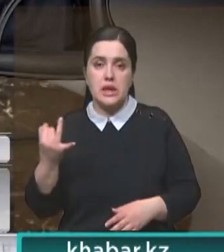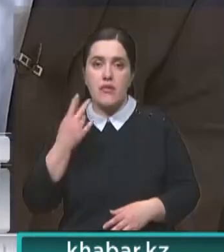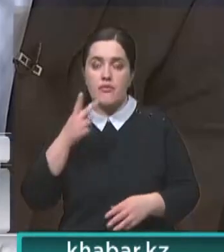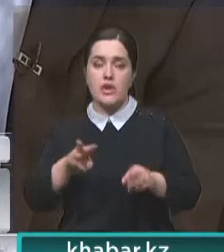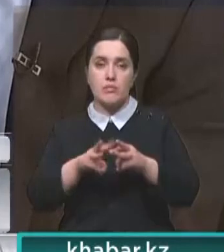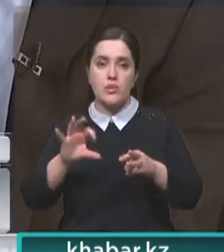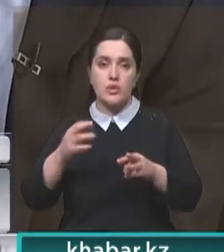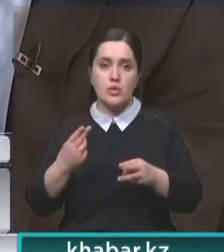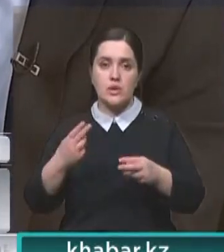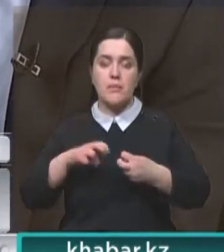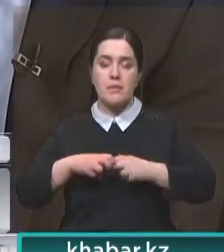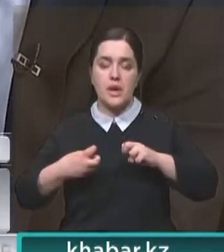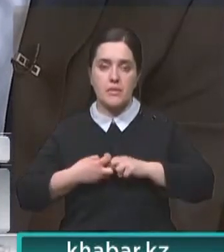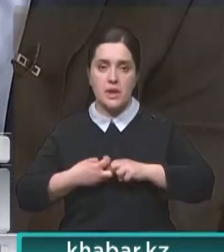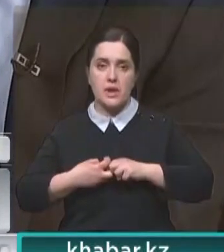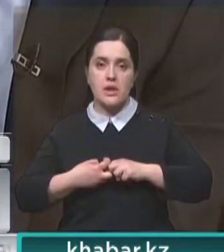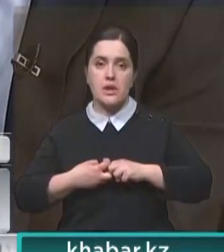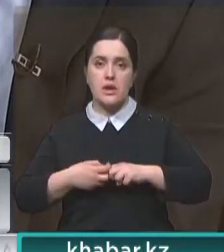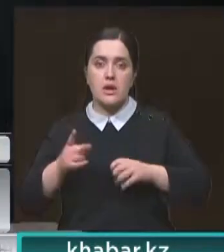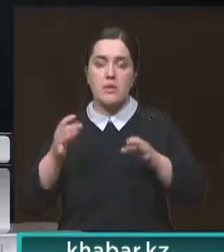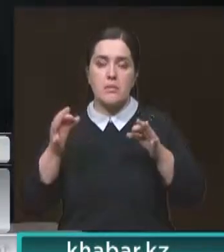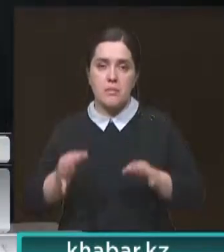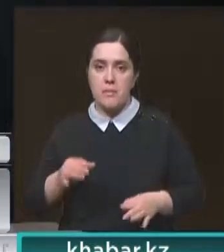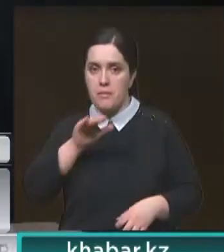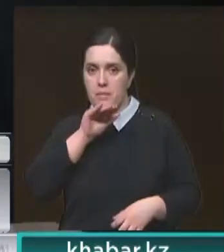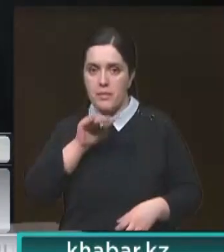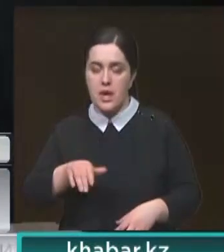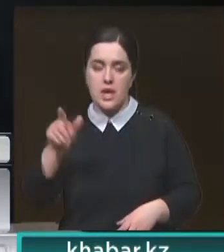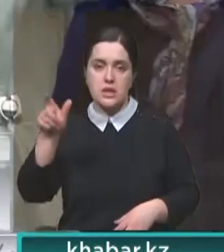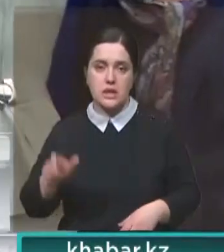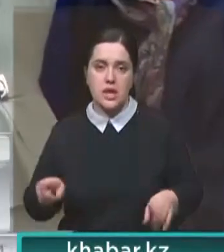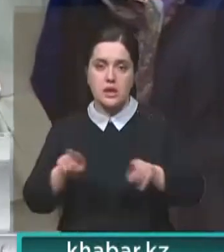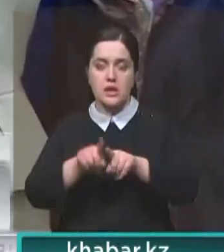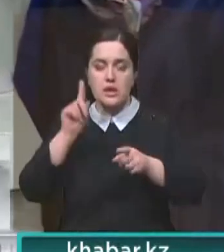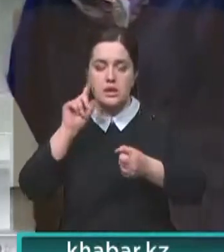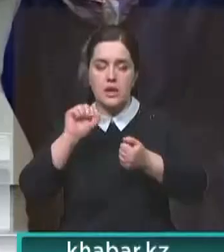чиновников на социальные проблемы. Продвинутый, справедливый, профессиональный.